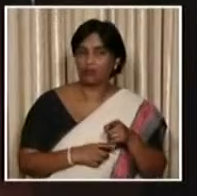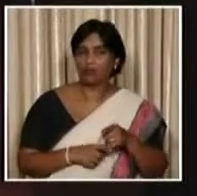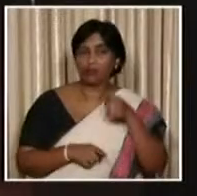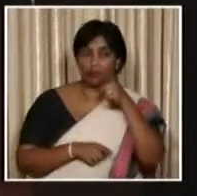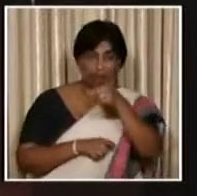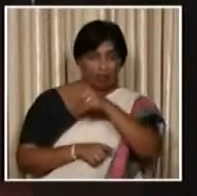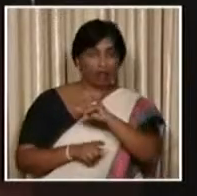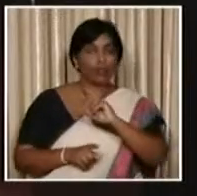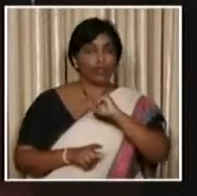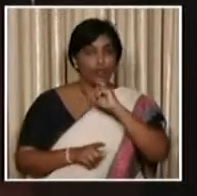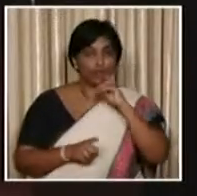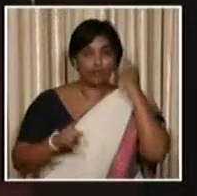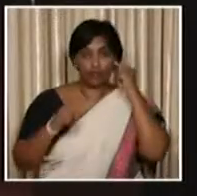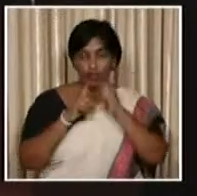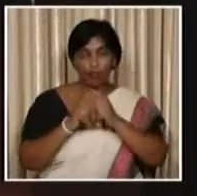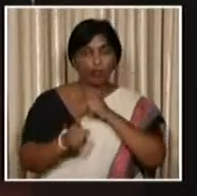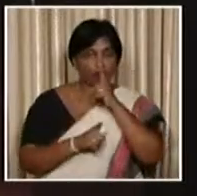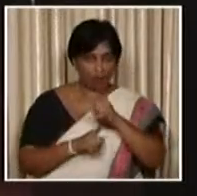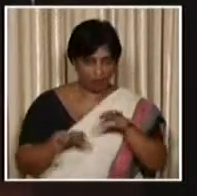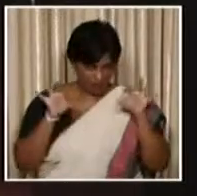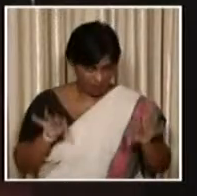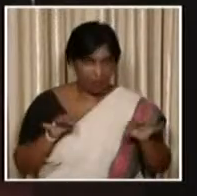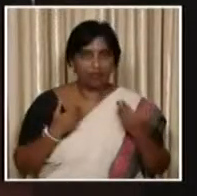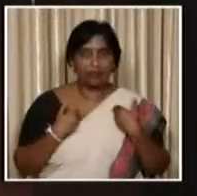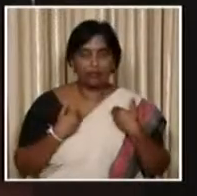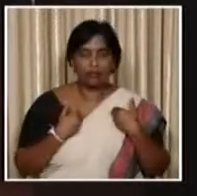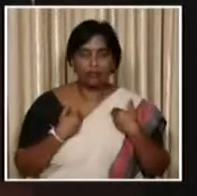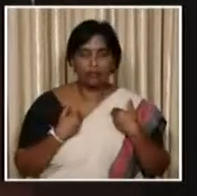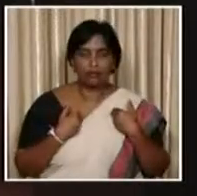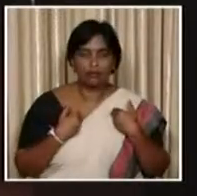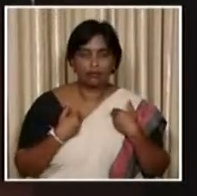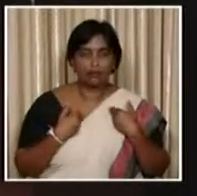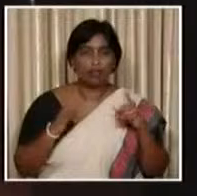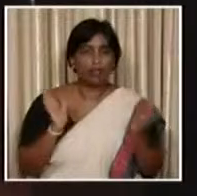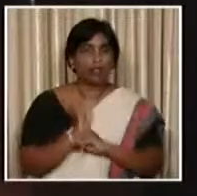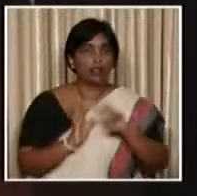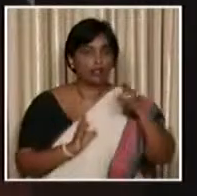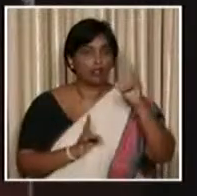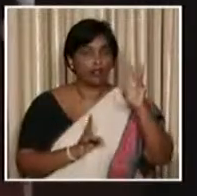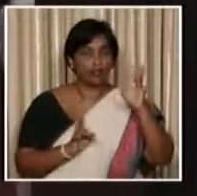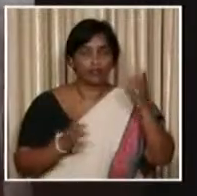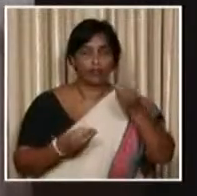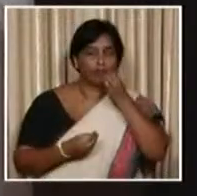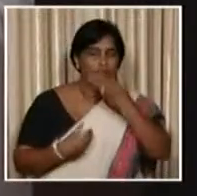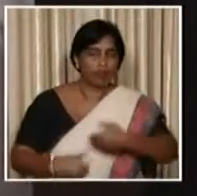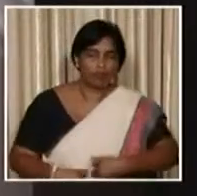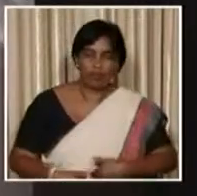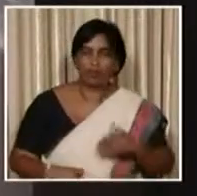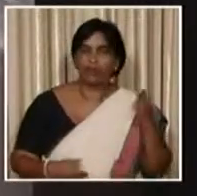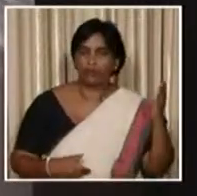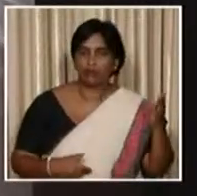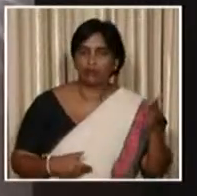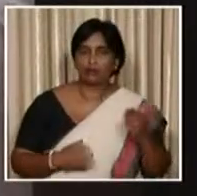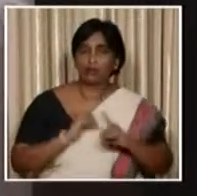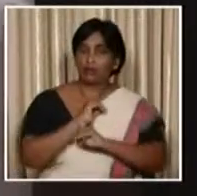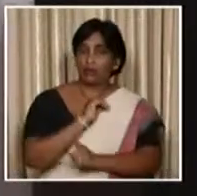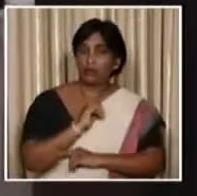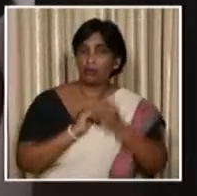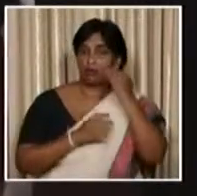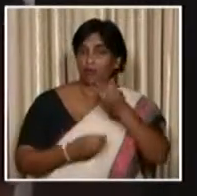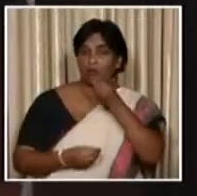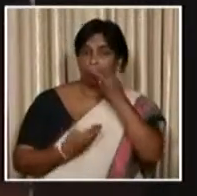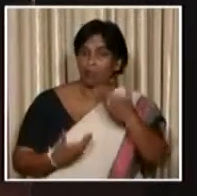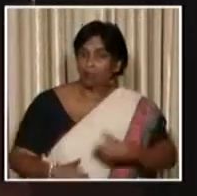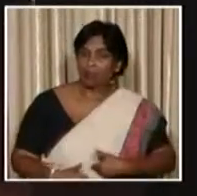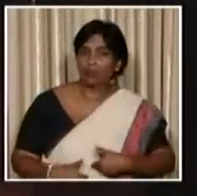ඒ අයගේ නඩු තීන්දුව ගැන කතා කරන එක රඟපෑමක්ද? යක්ෂ 220ක් හාමතේ, ගර්භණී මව්වරු